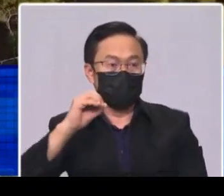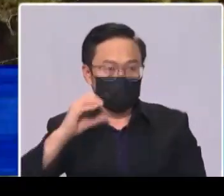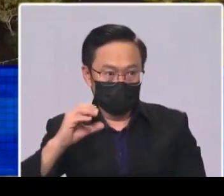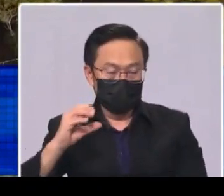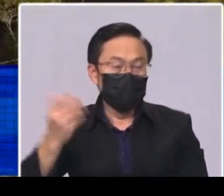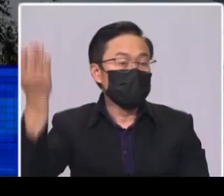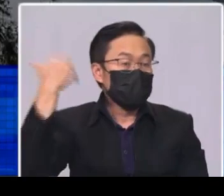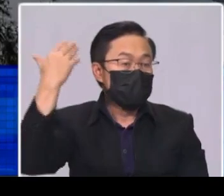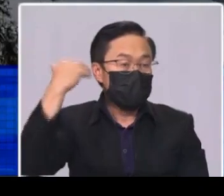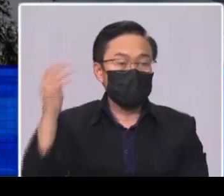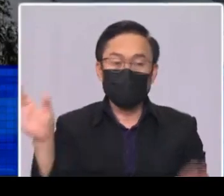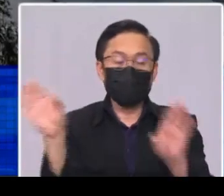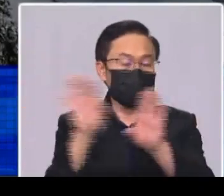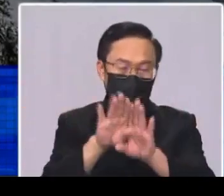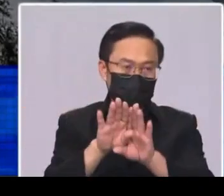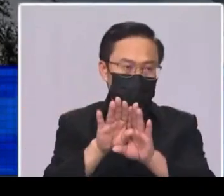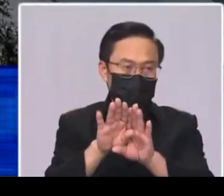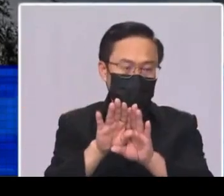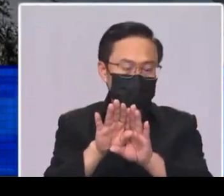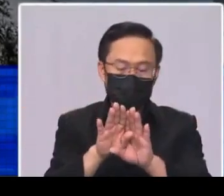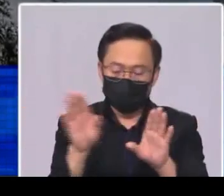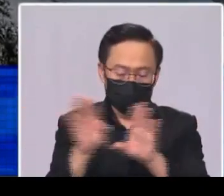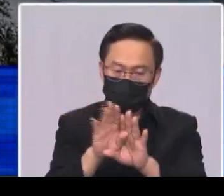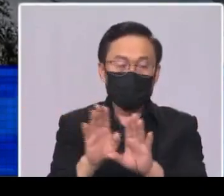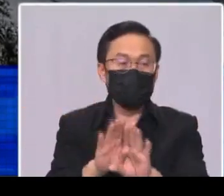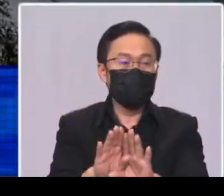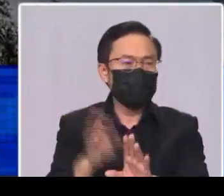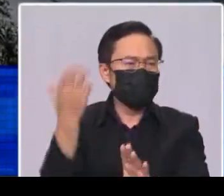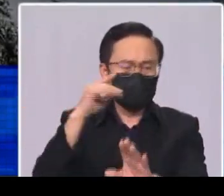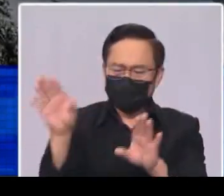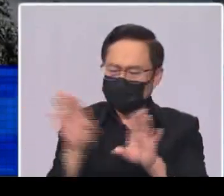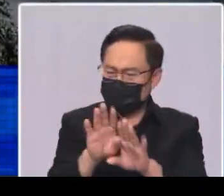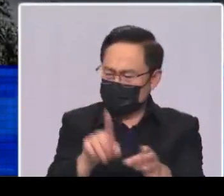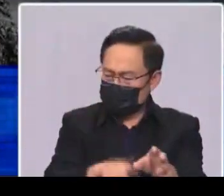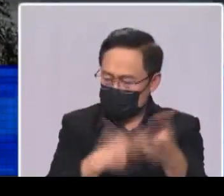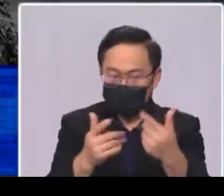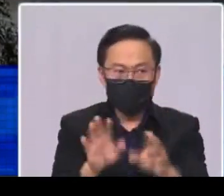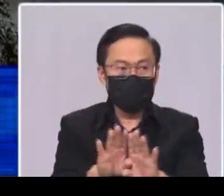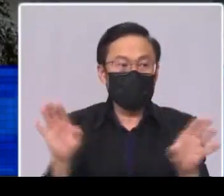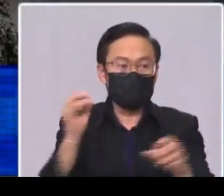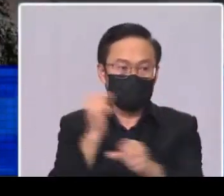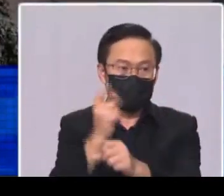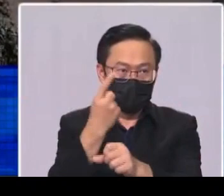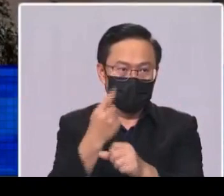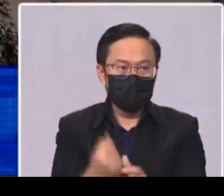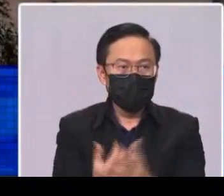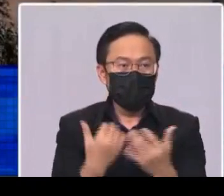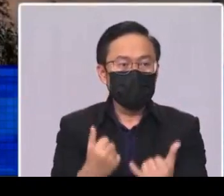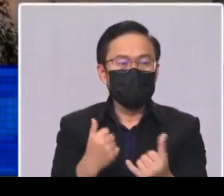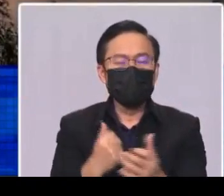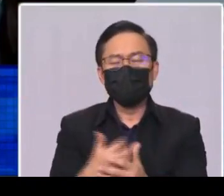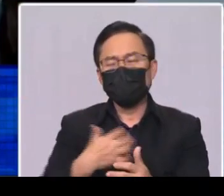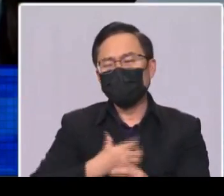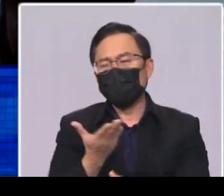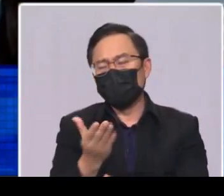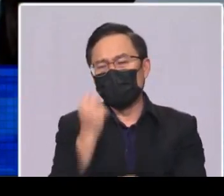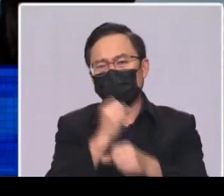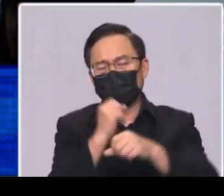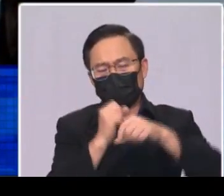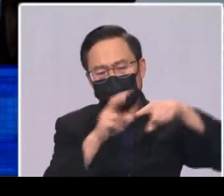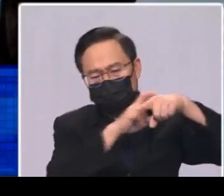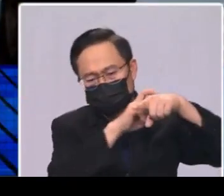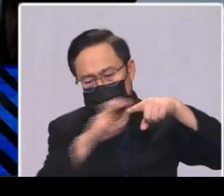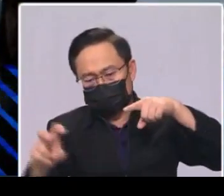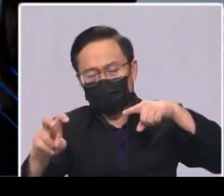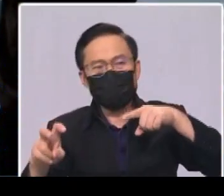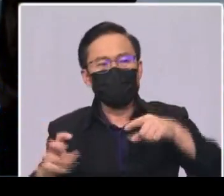ที่นี่เขาเป็นการท่องเที่ยวเพื่อปรับปรุงทางเดินแล้วก็ระเบียงชมวิวซึ่งก็มีการผลักดันจะให้ก่อสร้างกระเช้าไฟฟ้านะเพื่อเป็นแลนด์มาร์คแห่งหนึ่งของจังหวัด